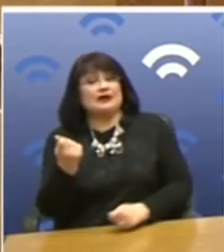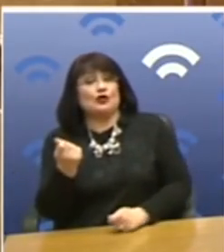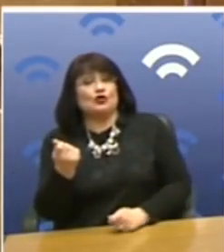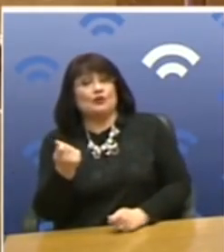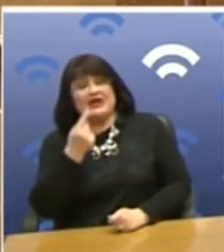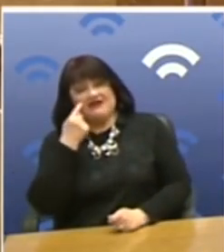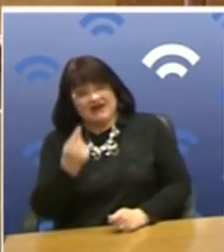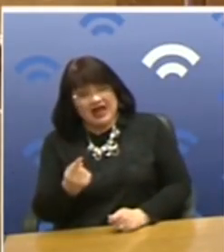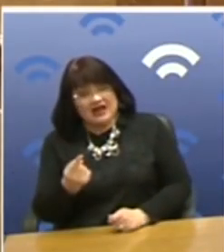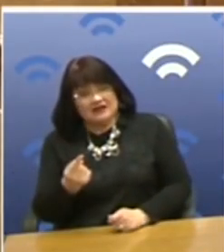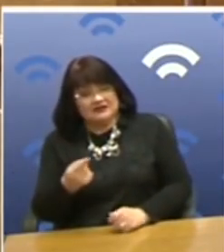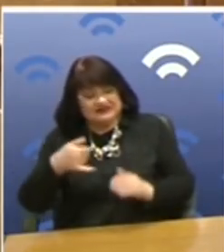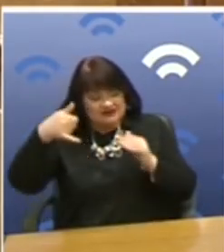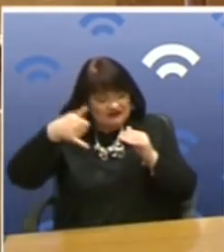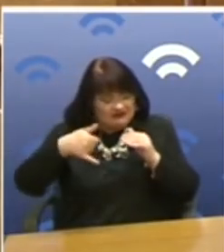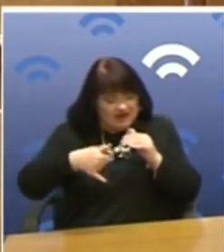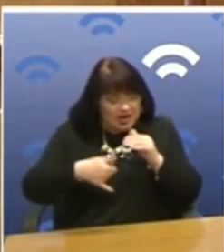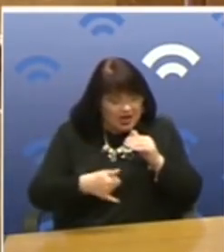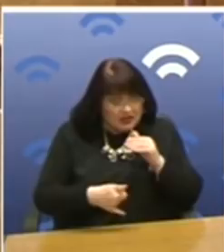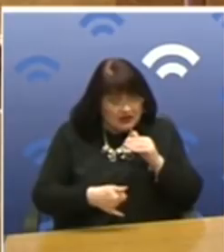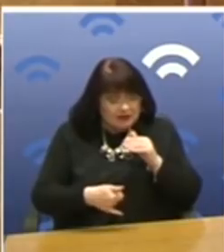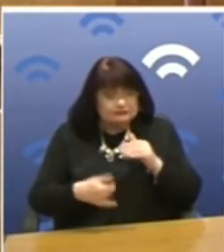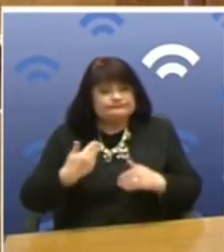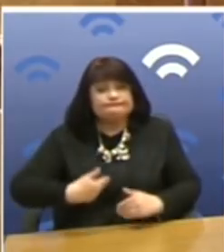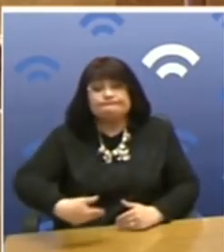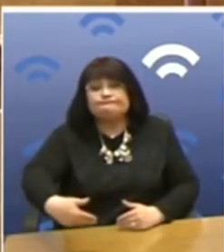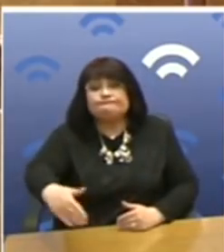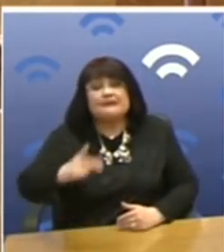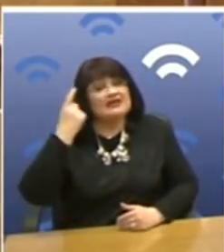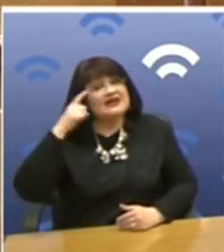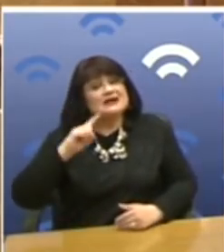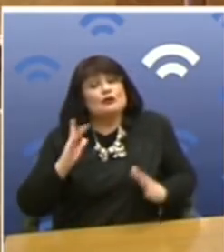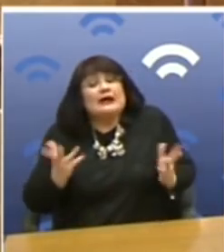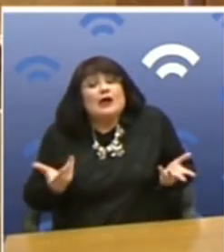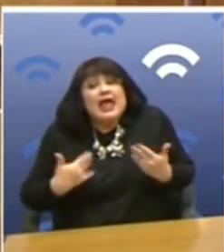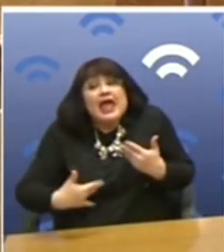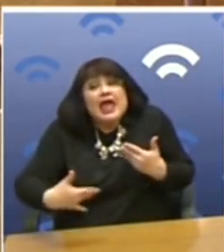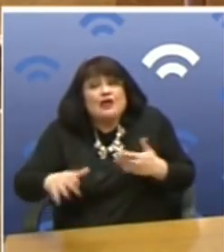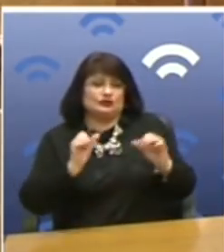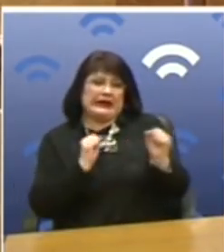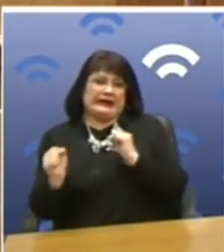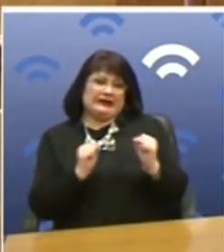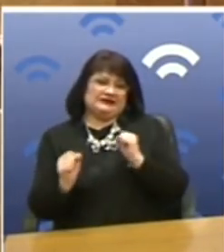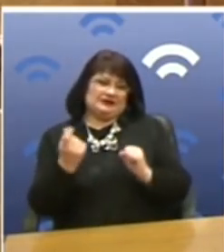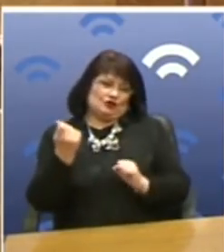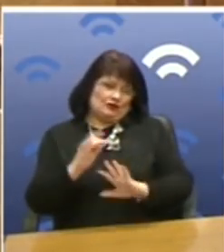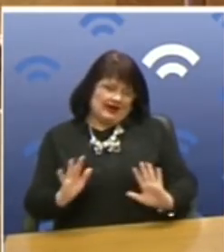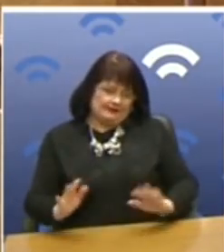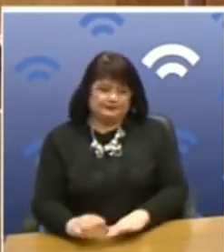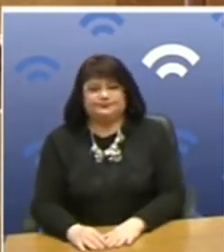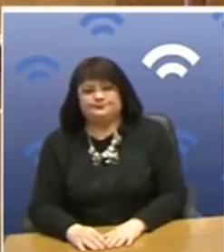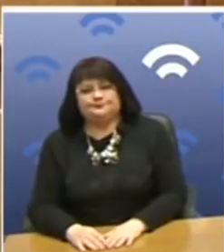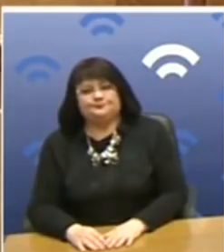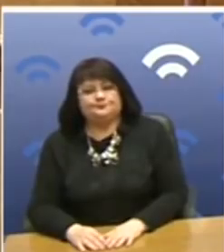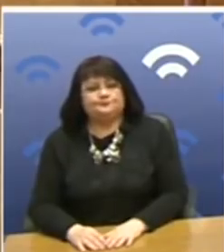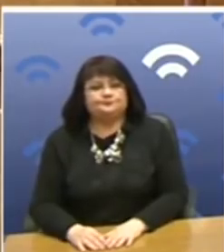βαθιά και αβέβαιη ως προς το χρόνο και τη διάρκεια της κρίση. Μάλιστα, αυτή την αλήθεια μετά από